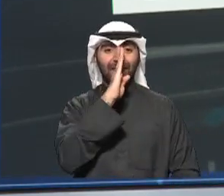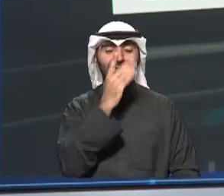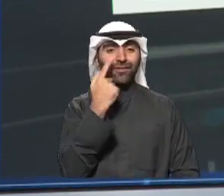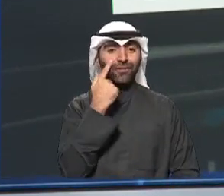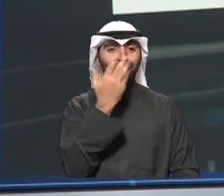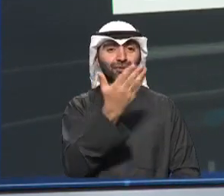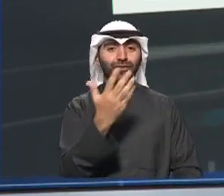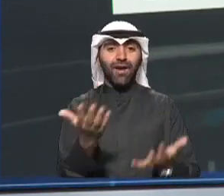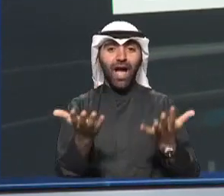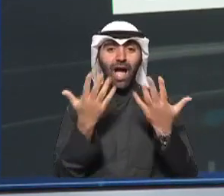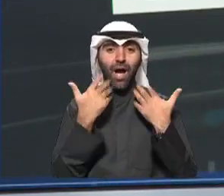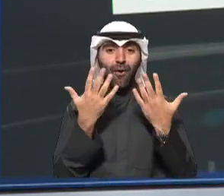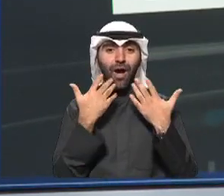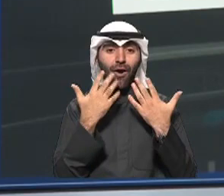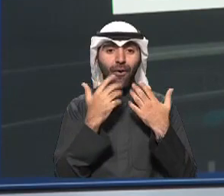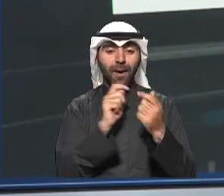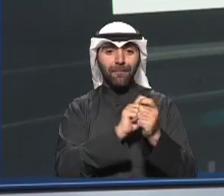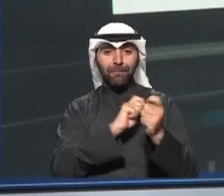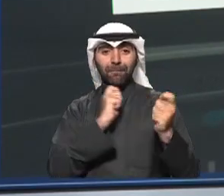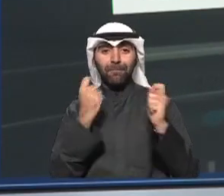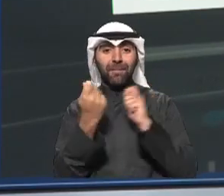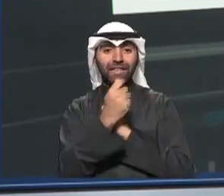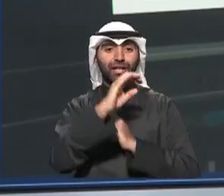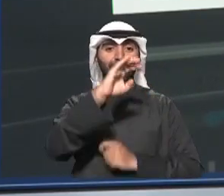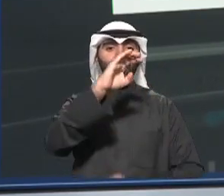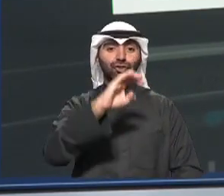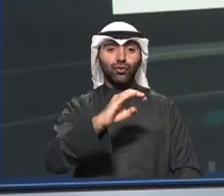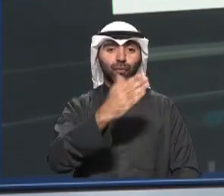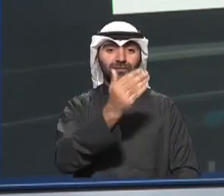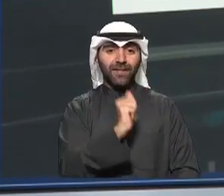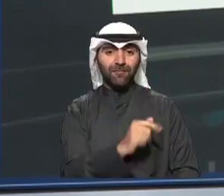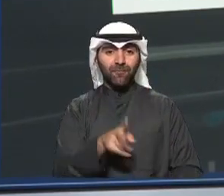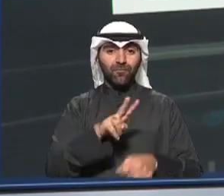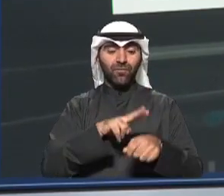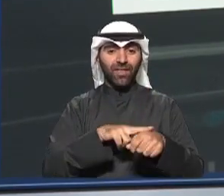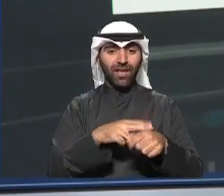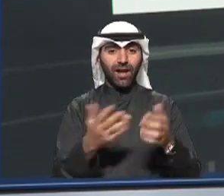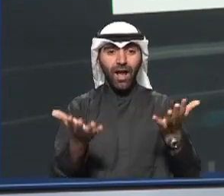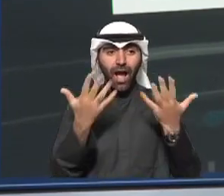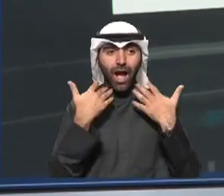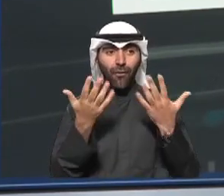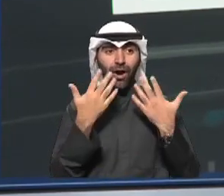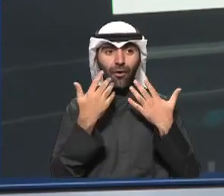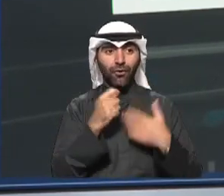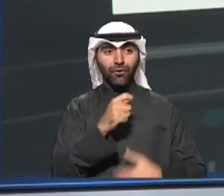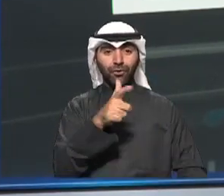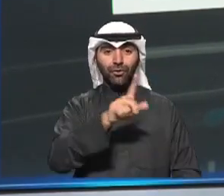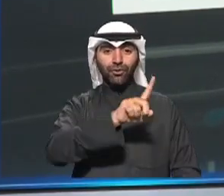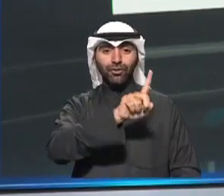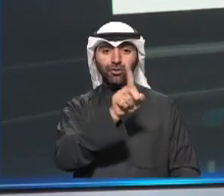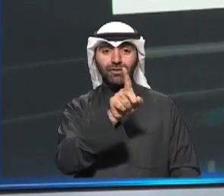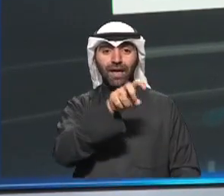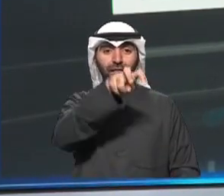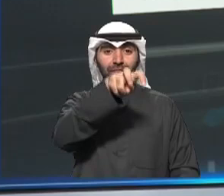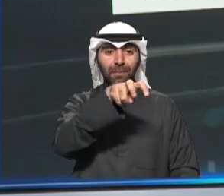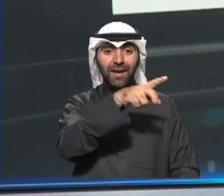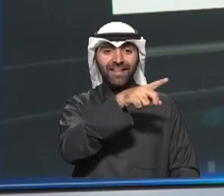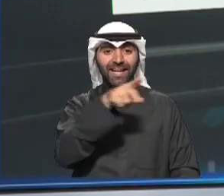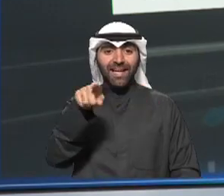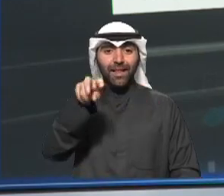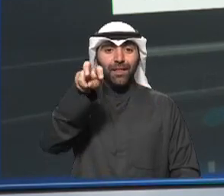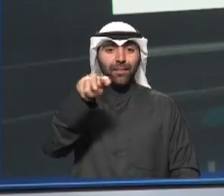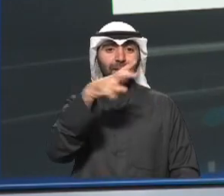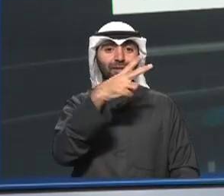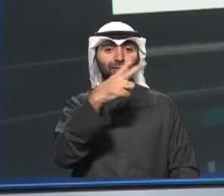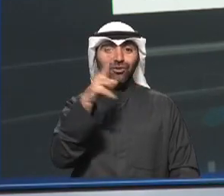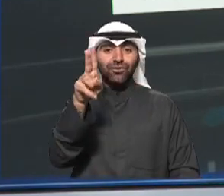السرعة 8 إلى 28 كيلومتر في الساعة، ومع تحول الرياح إلى رياح جنوبية شرقية راح نلاحظ تكون تدريجي للسحب